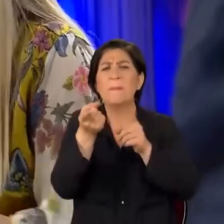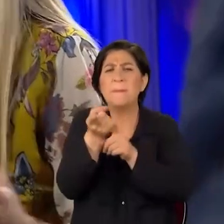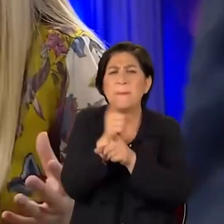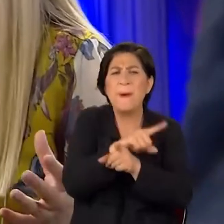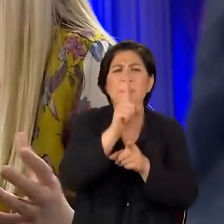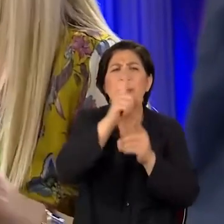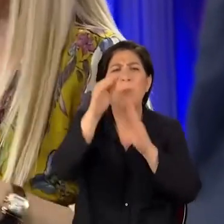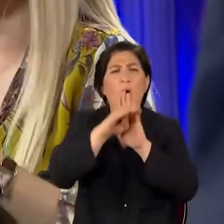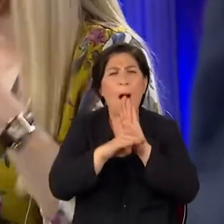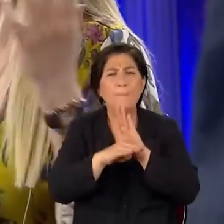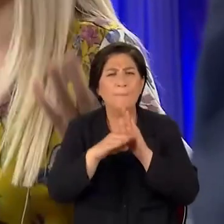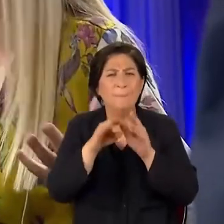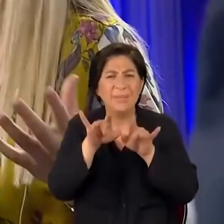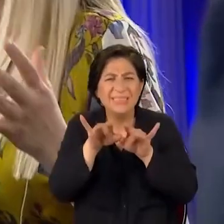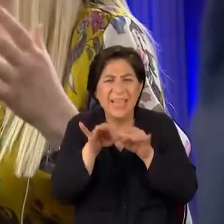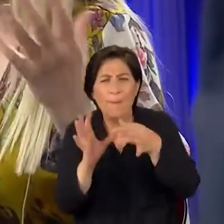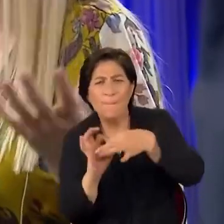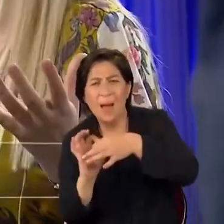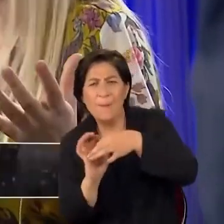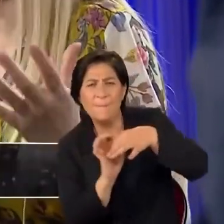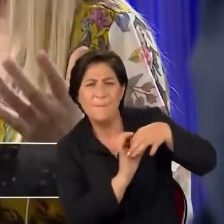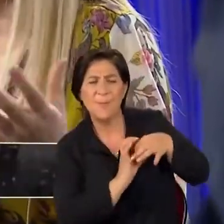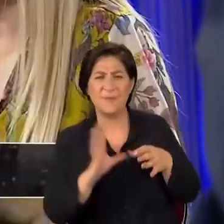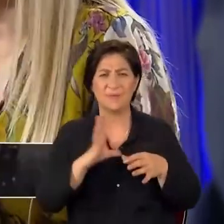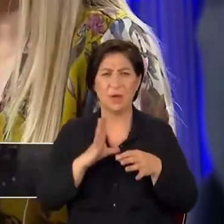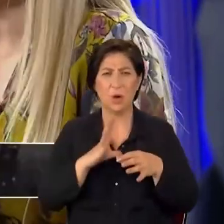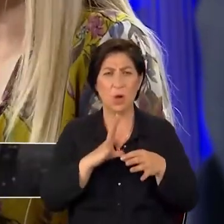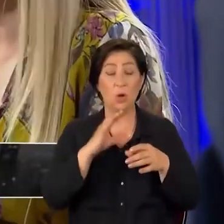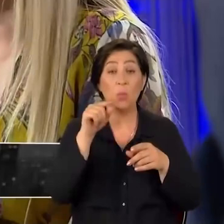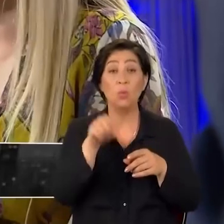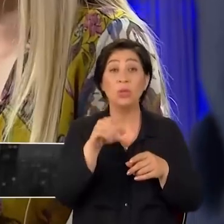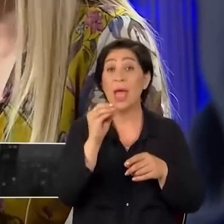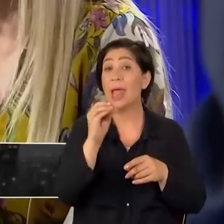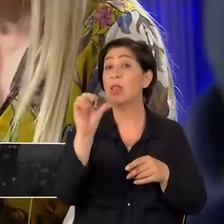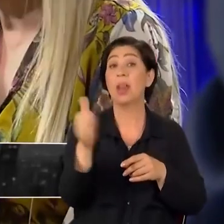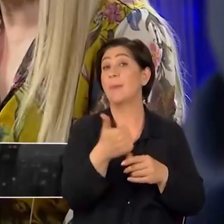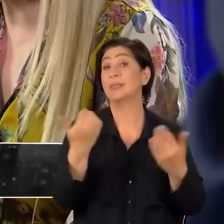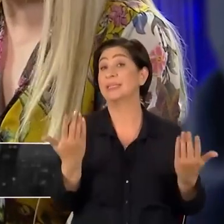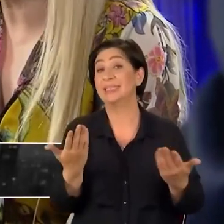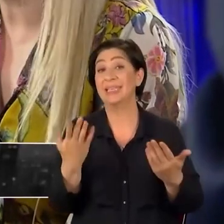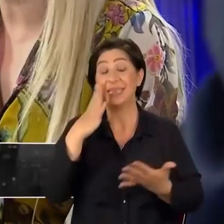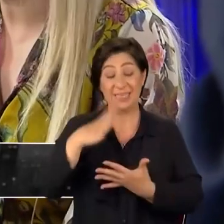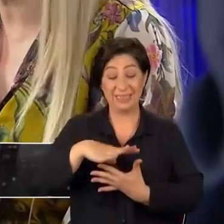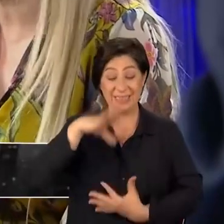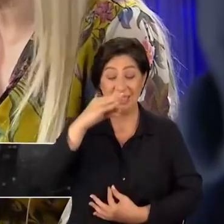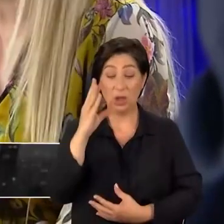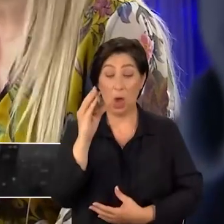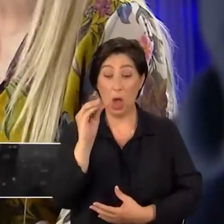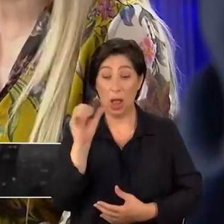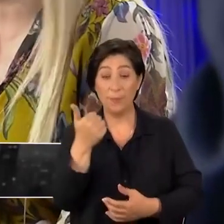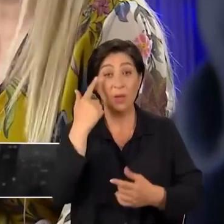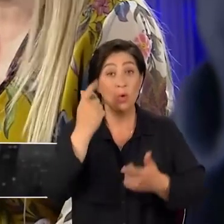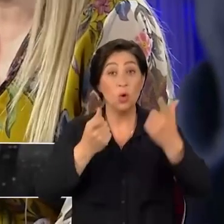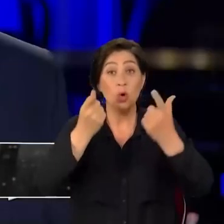bir altyapı teknolojisi var, bilginin şeyi değişiyor, hüviyeti değişiyor. Buradaki en önemli şey de insan önemli ölçüde